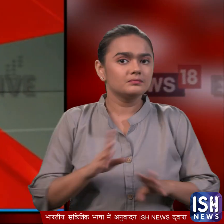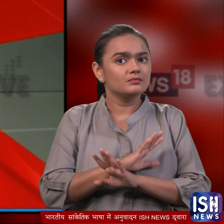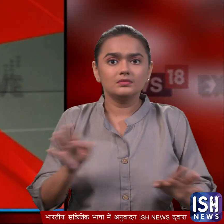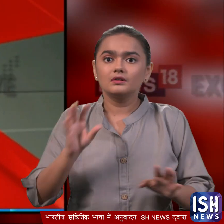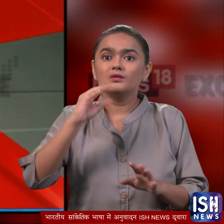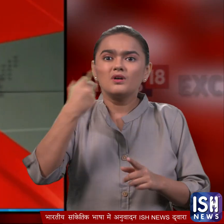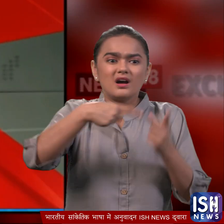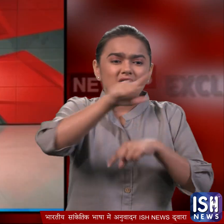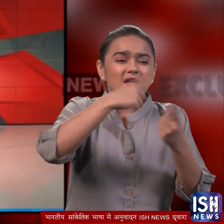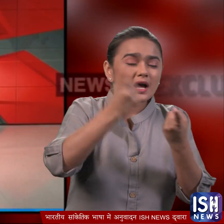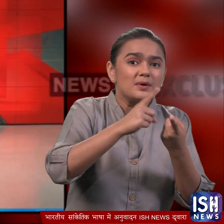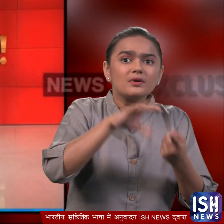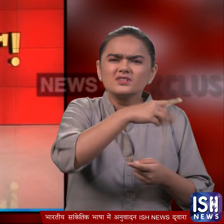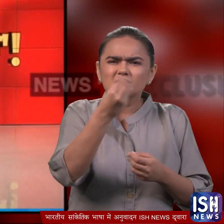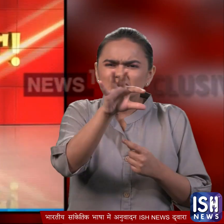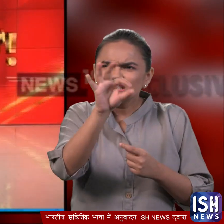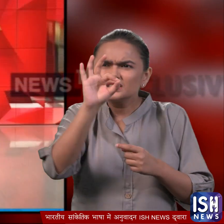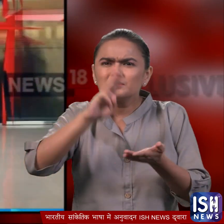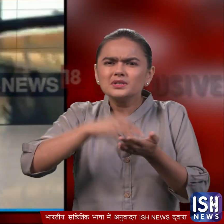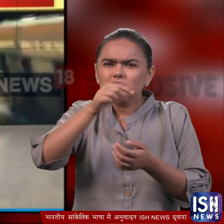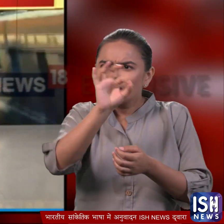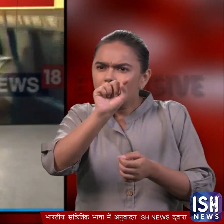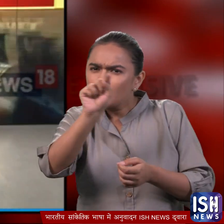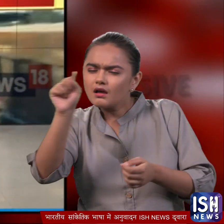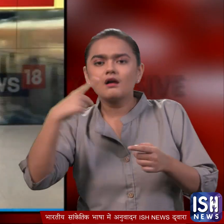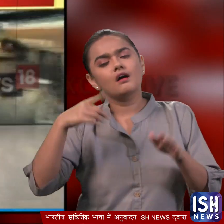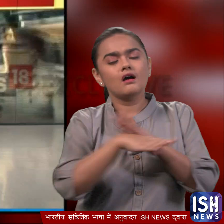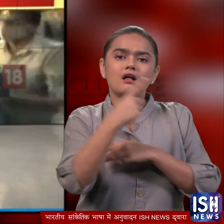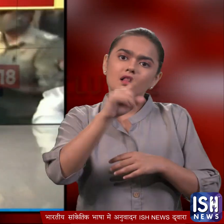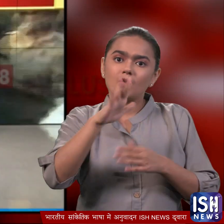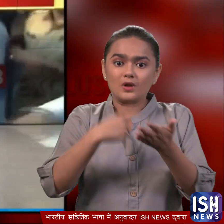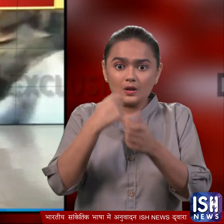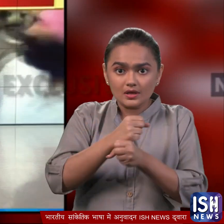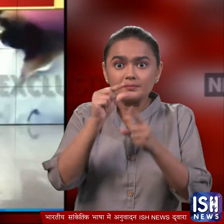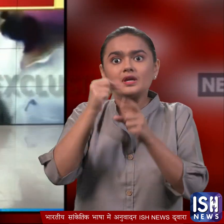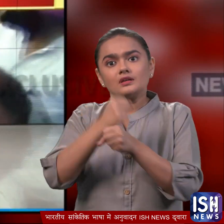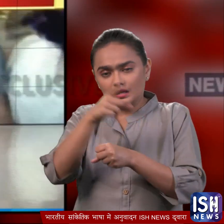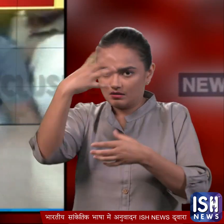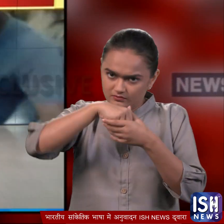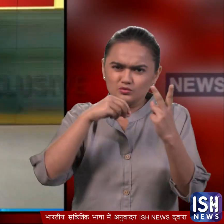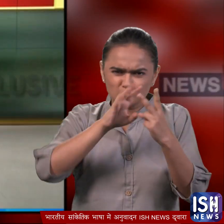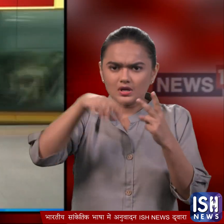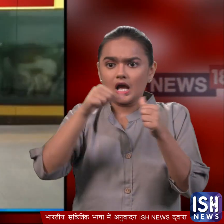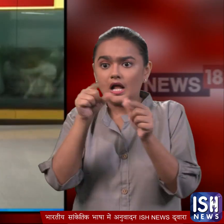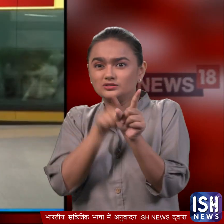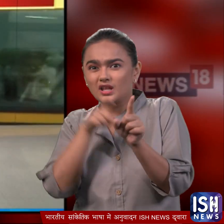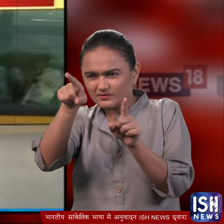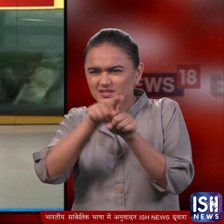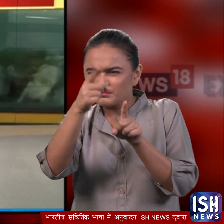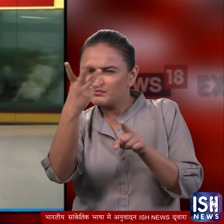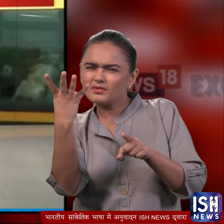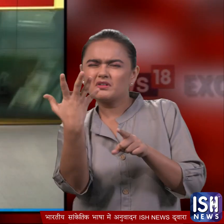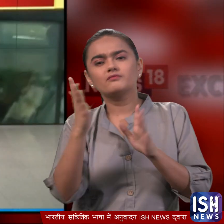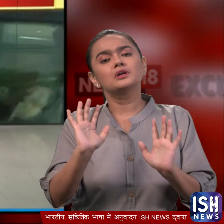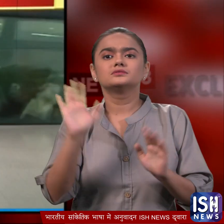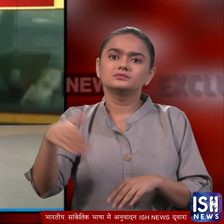मौजूदा हालात की वजह से प्रशासन ने कुछ गिने चुने नेताओं को ही वहां जाने की इजाजत दी है, जिनमें राहुल गांधी और प्रियंका गांधी के अलावा अखिलेश यादव जैसे